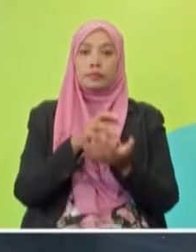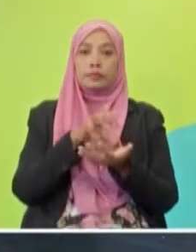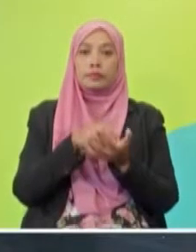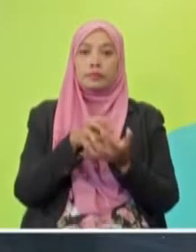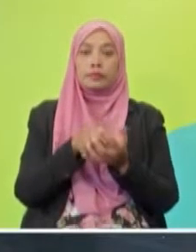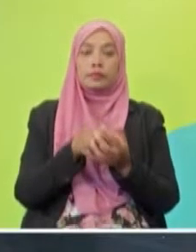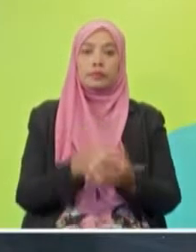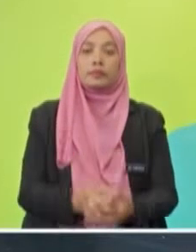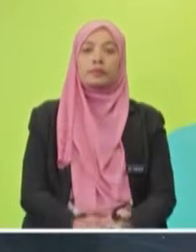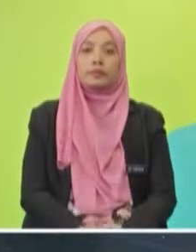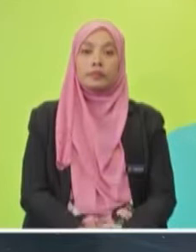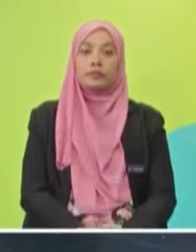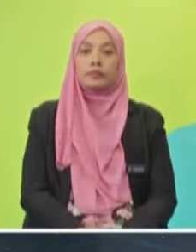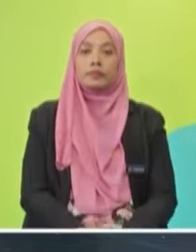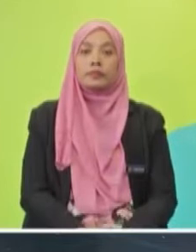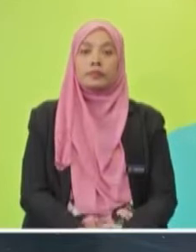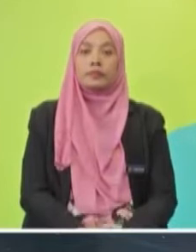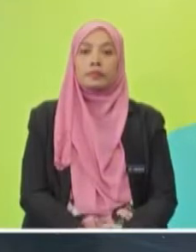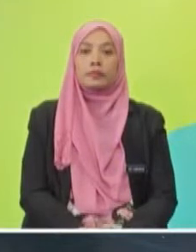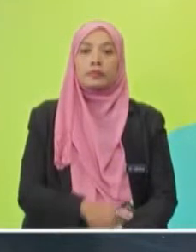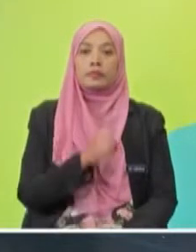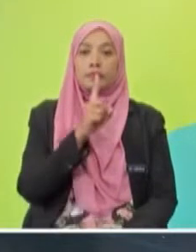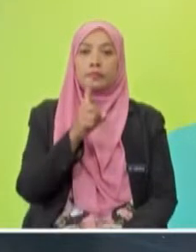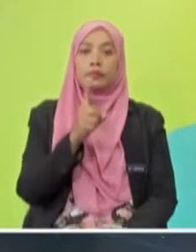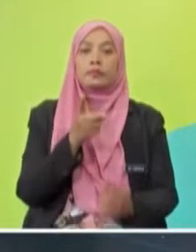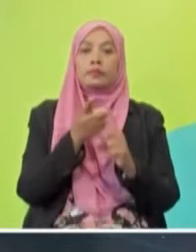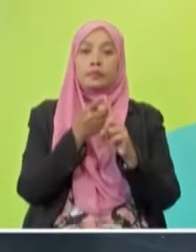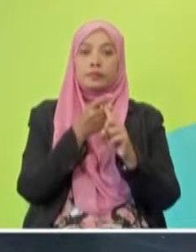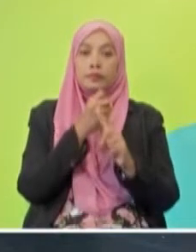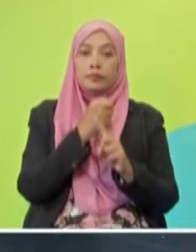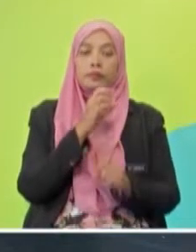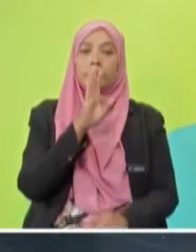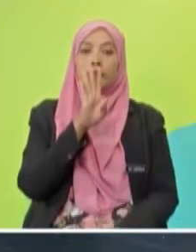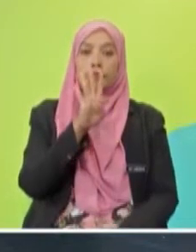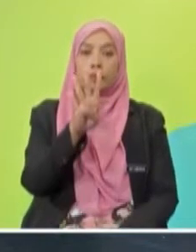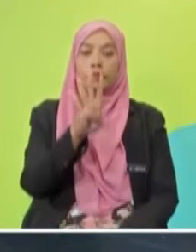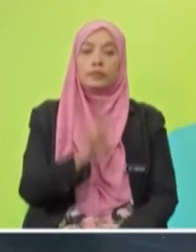kek ni, ni adalah 1:4 ataupun 1:4 ke?